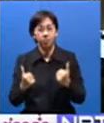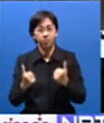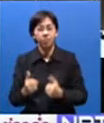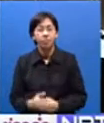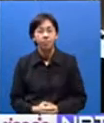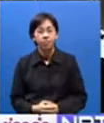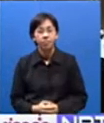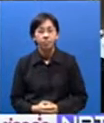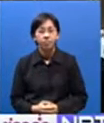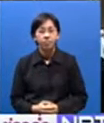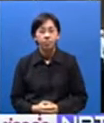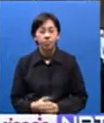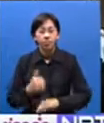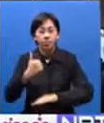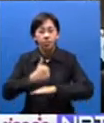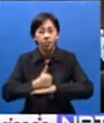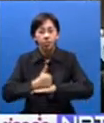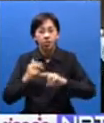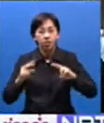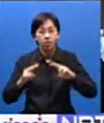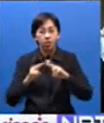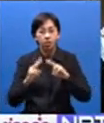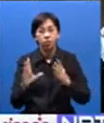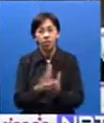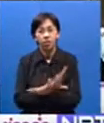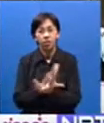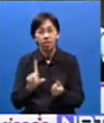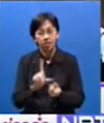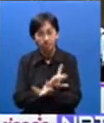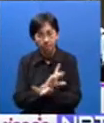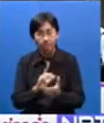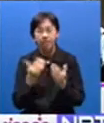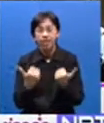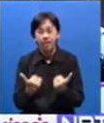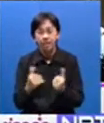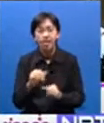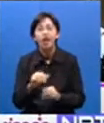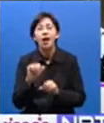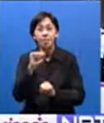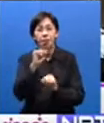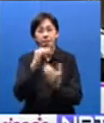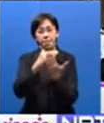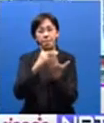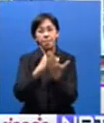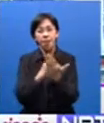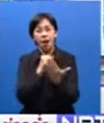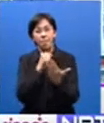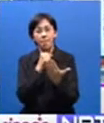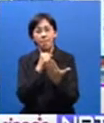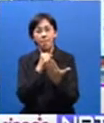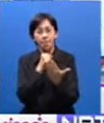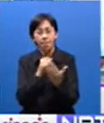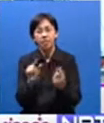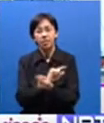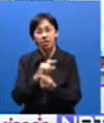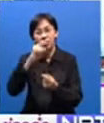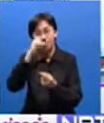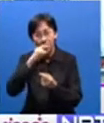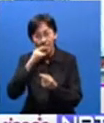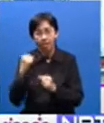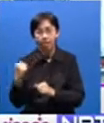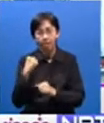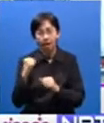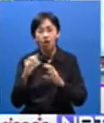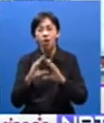นาวีระโรจน์พจนรัตน์รัฐมนตรีว่าการกระทรวงวัฒนธรรมนำประกาศเจตนารมณ์สร้างสังคมไทยเข้มแข็งสงบสุขและ